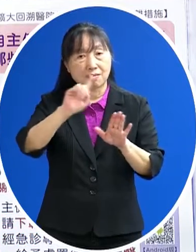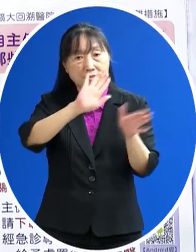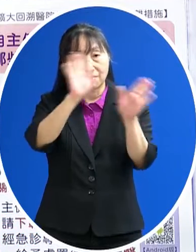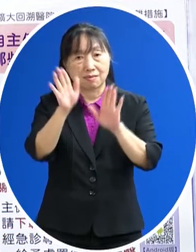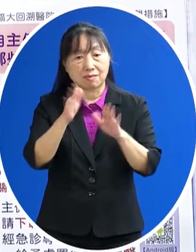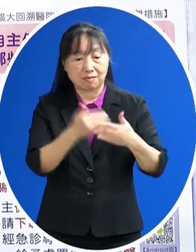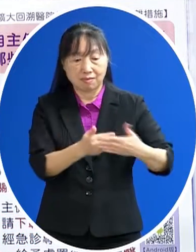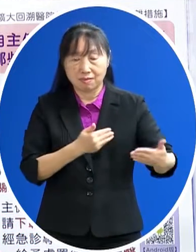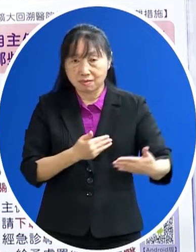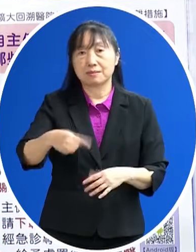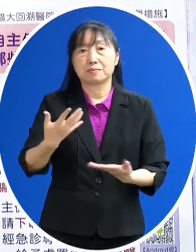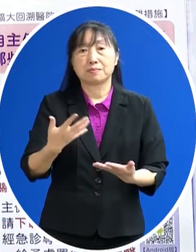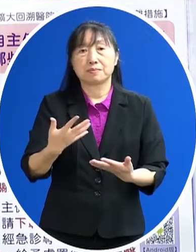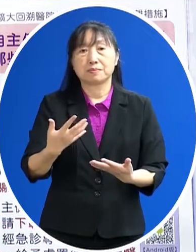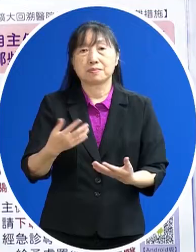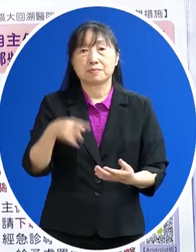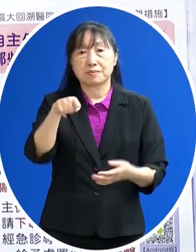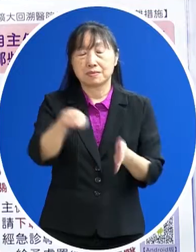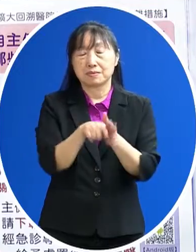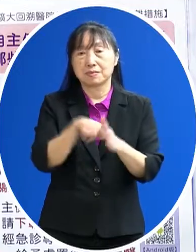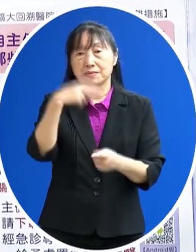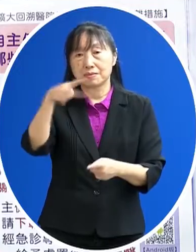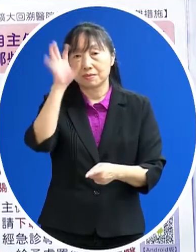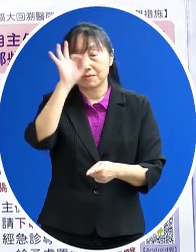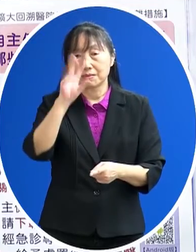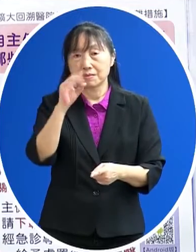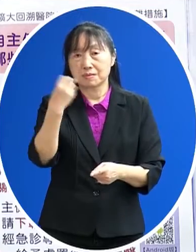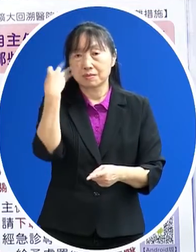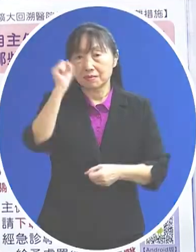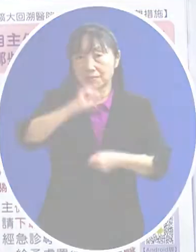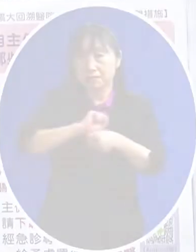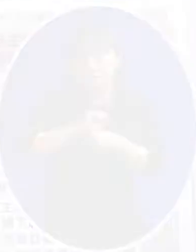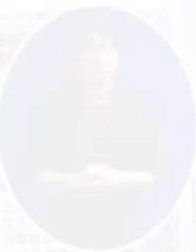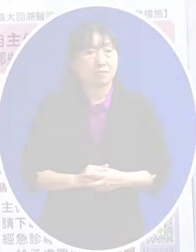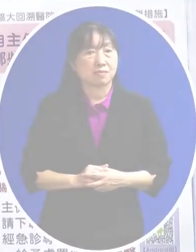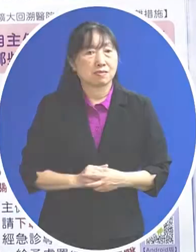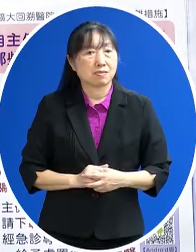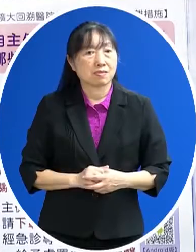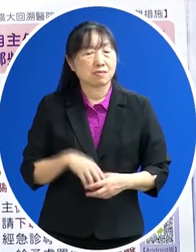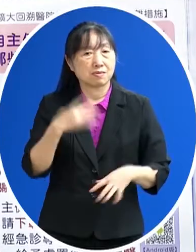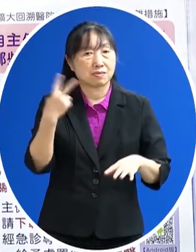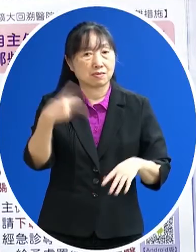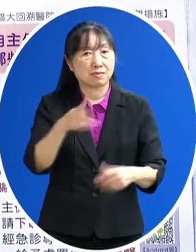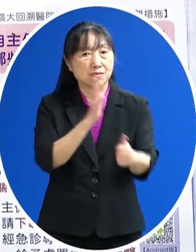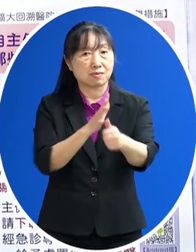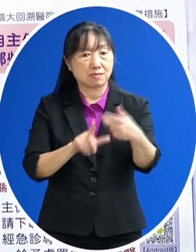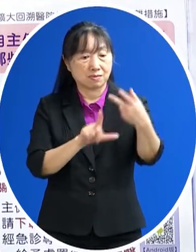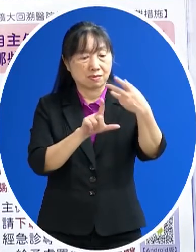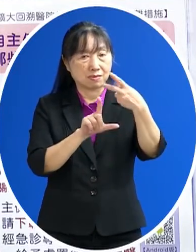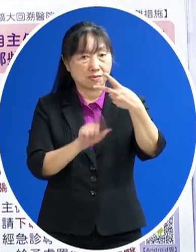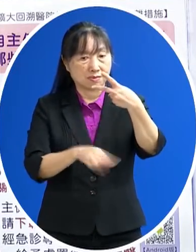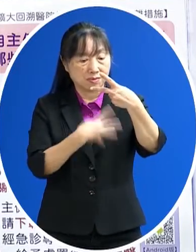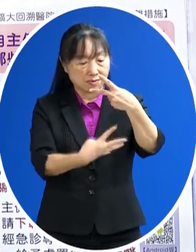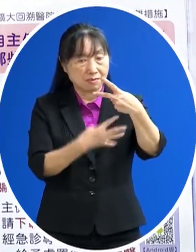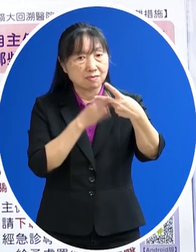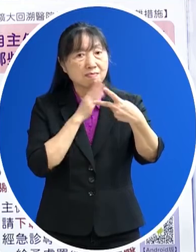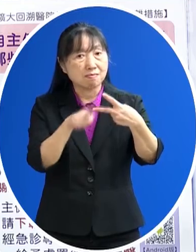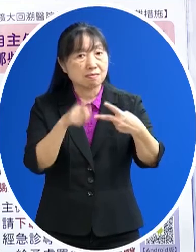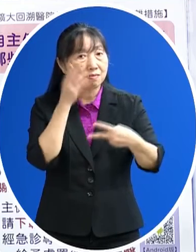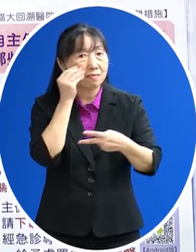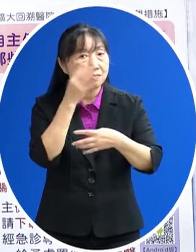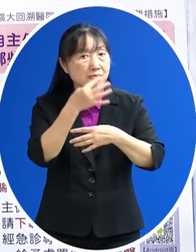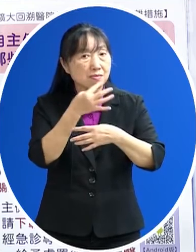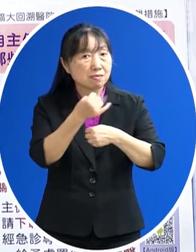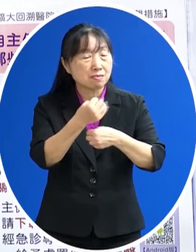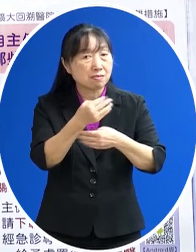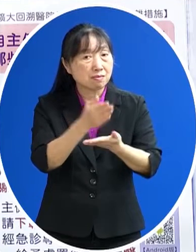离的情况的执行，是不是有在发生新的疫情来去判断。 2月4号是一个观察期，那这个是节目改变。 我刚